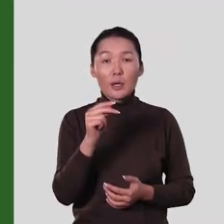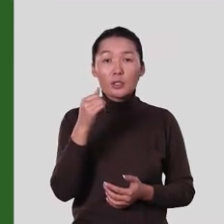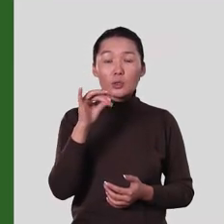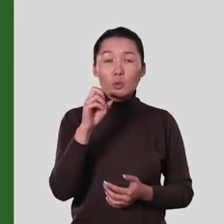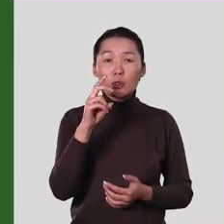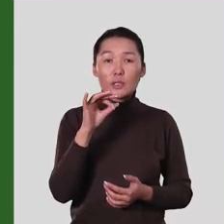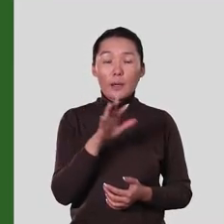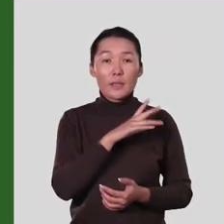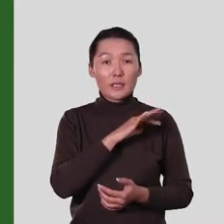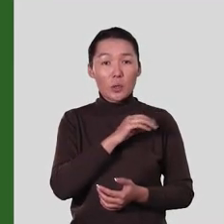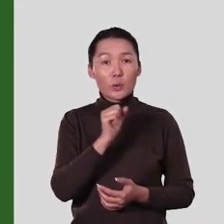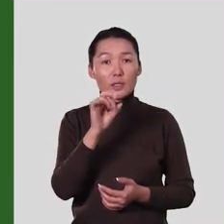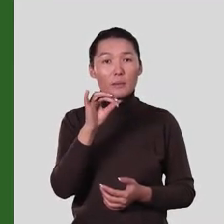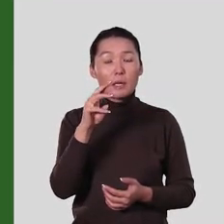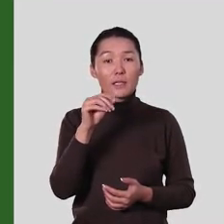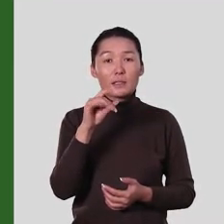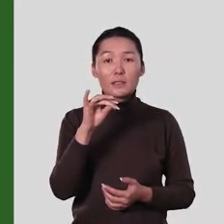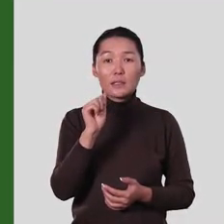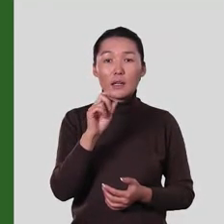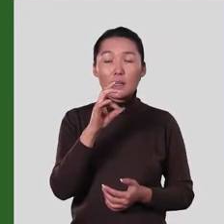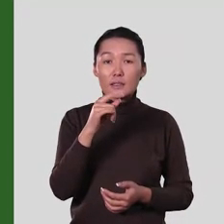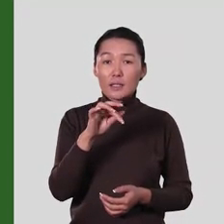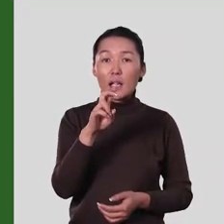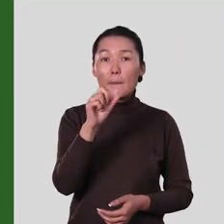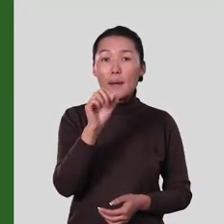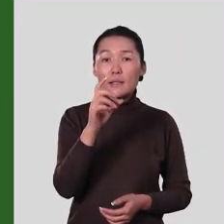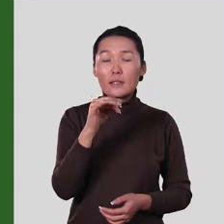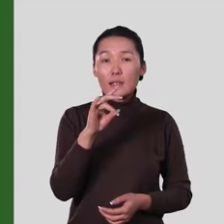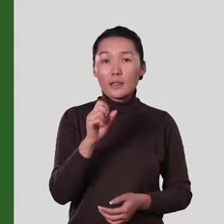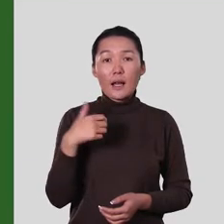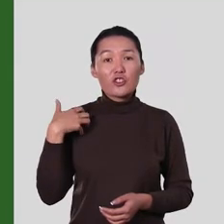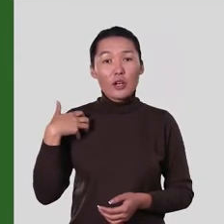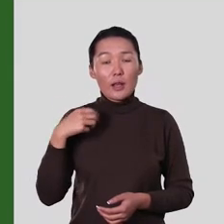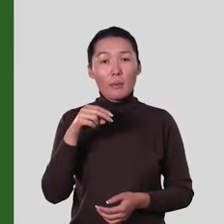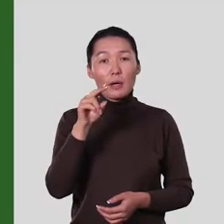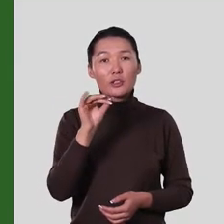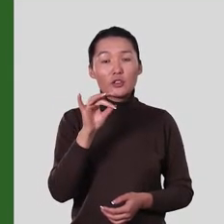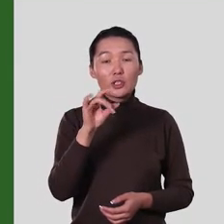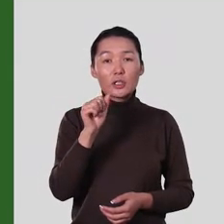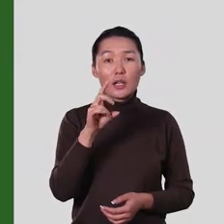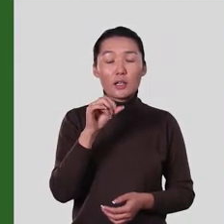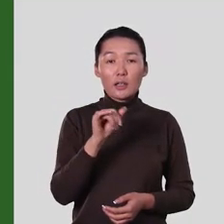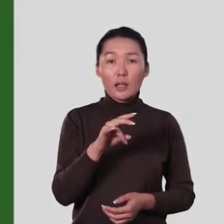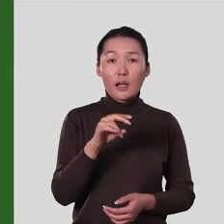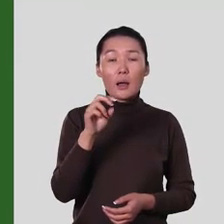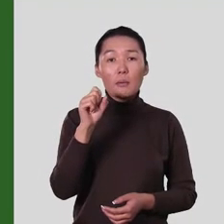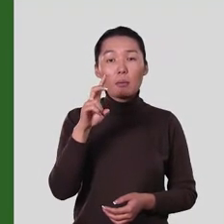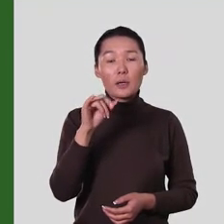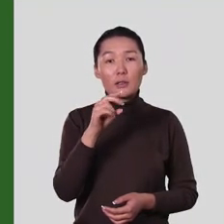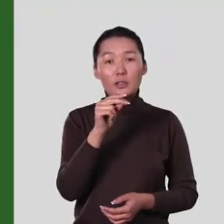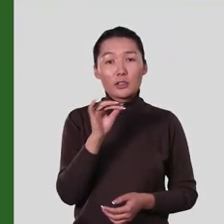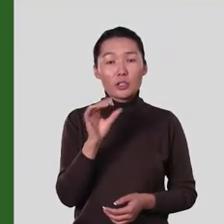Сыкульском артезианских бассейнах – Джалабад, Джиргалан, Балыкчи, Сулюкта